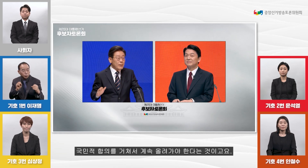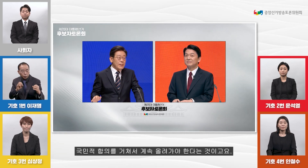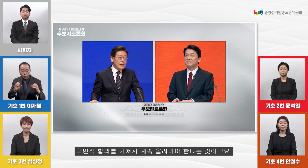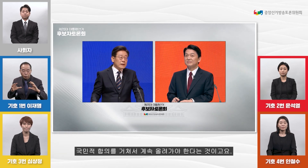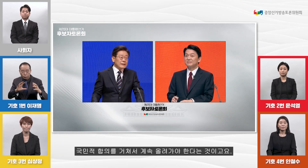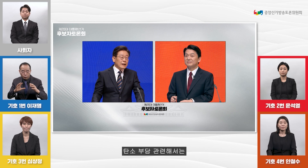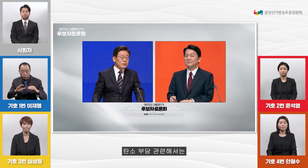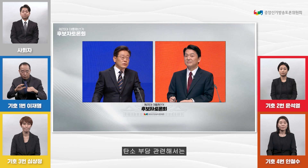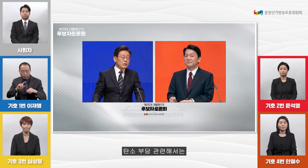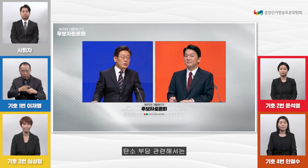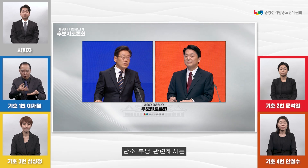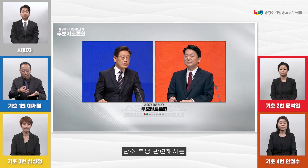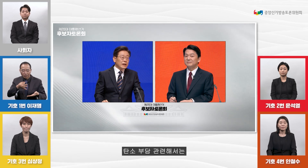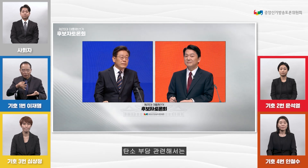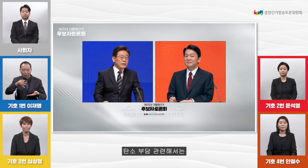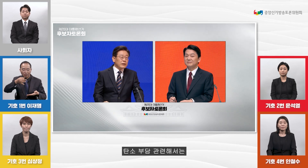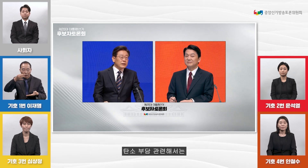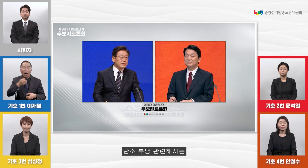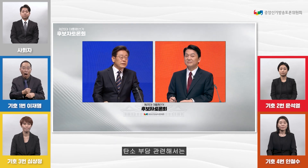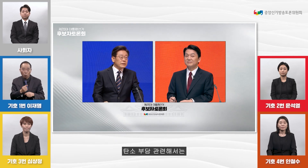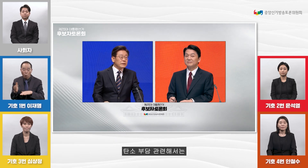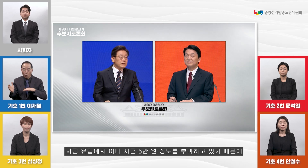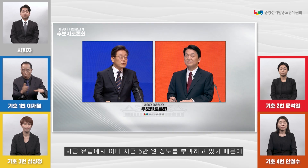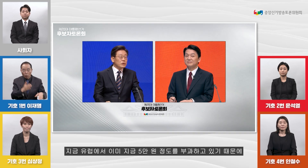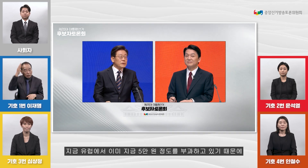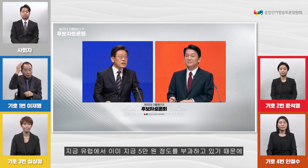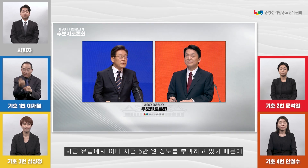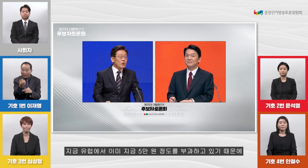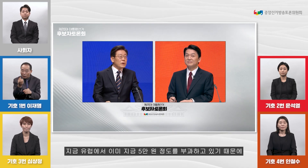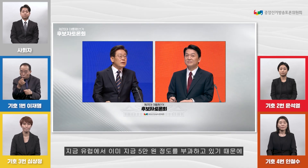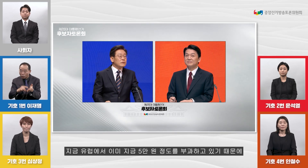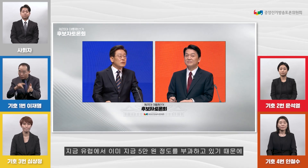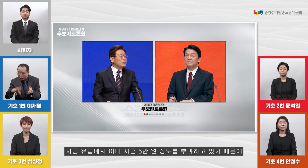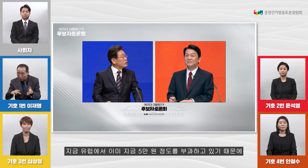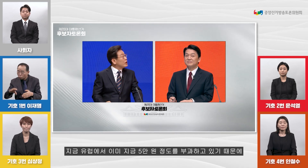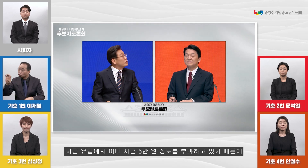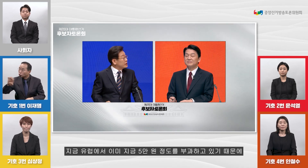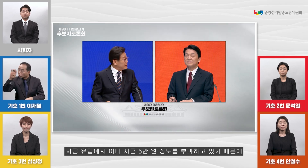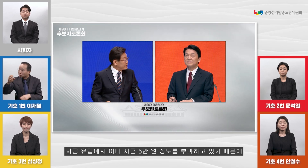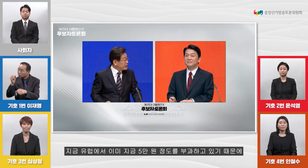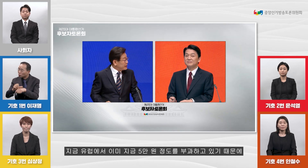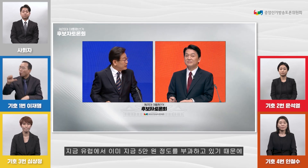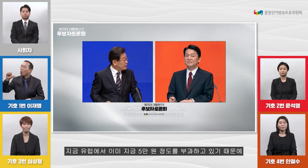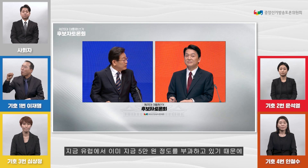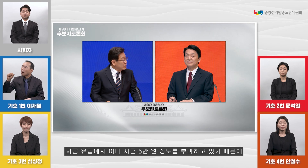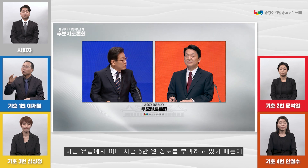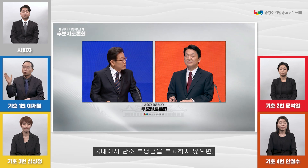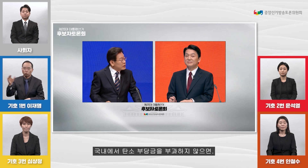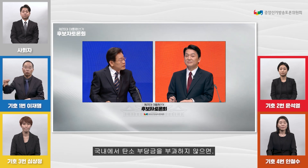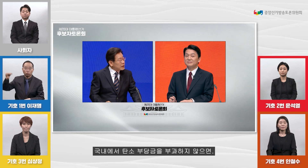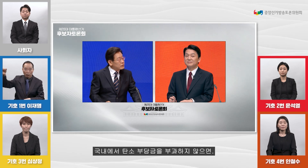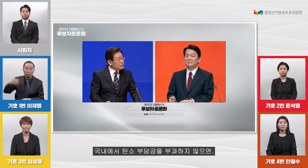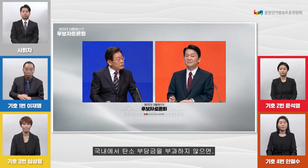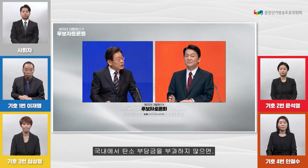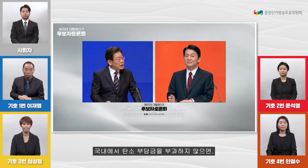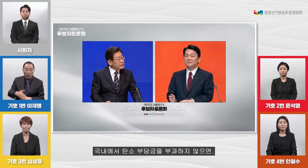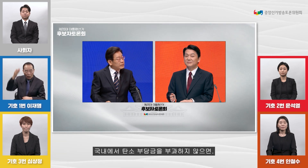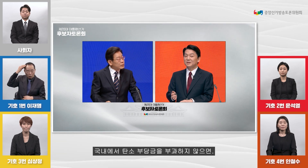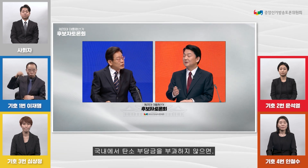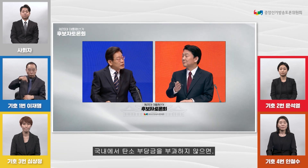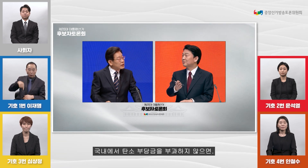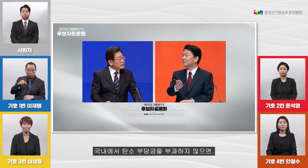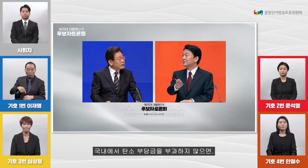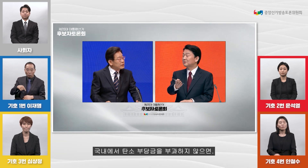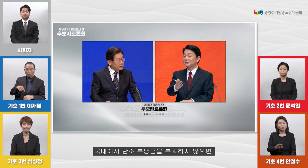것이고요. 탄소 부담 관련해서는 지금 유럽에서 이미 5만 원 정도를 부과하고 있기 때문에 국내에서 탄소